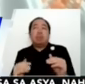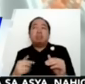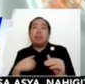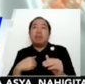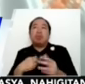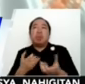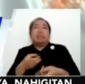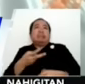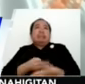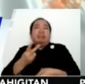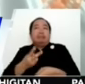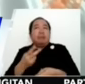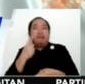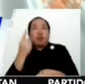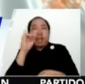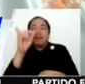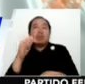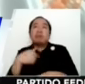Wala akong pakialam